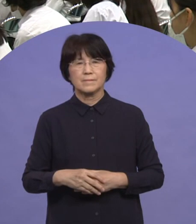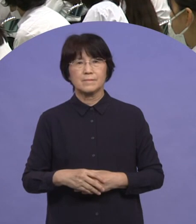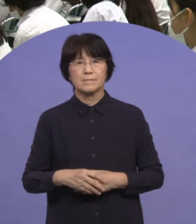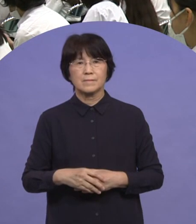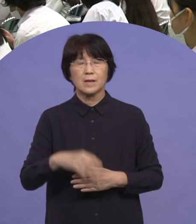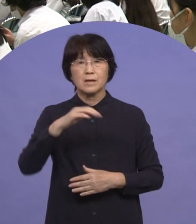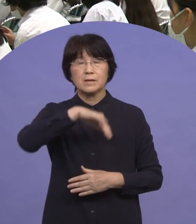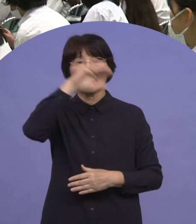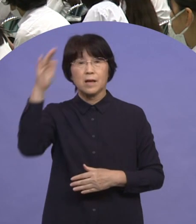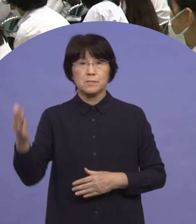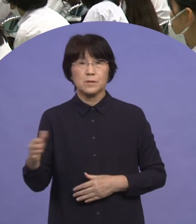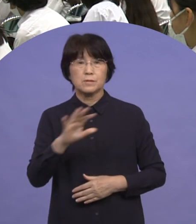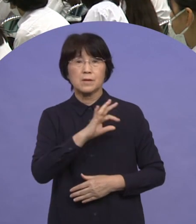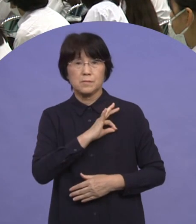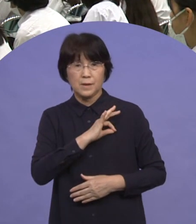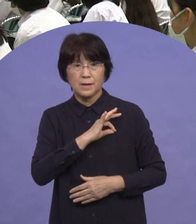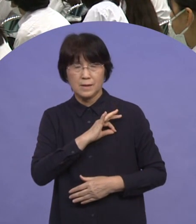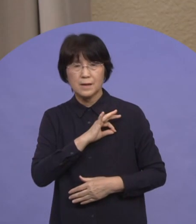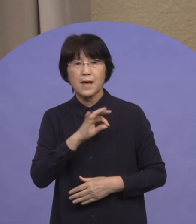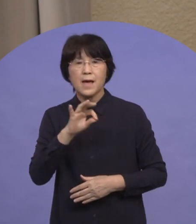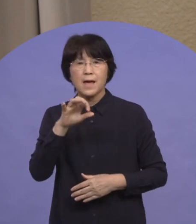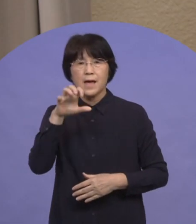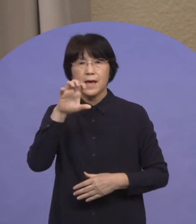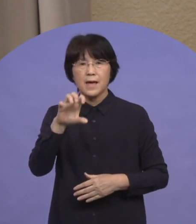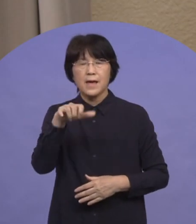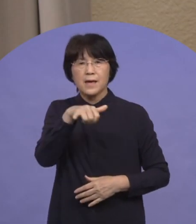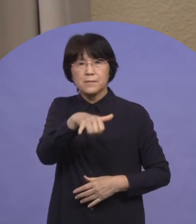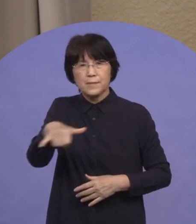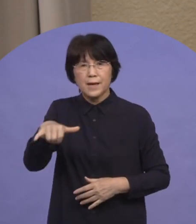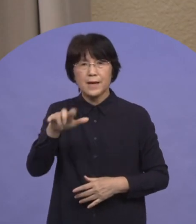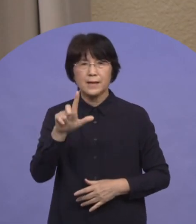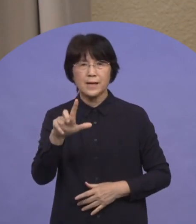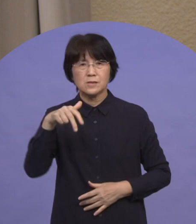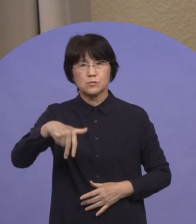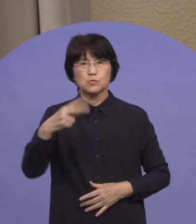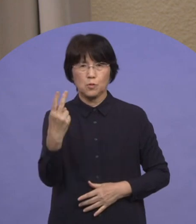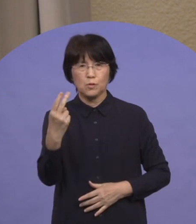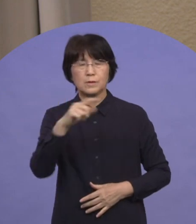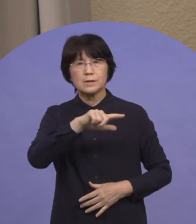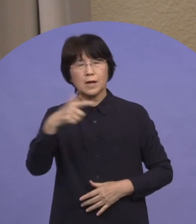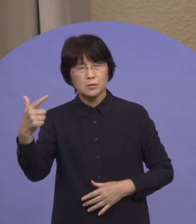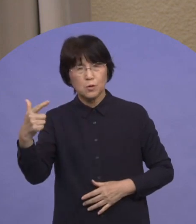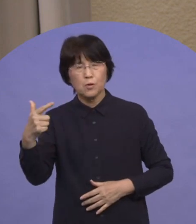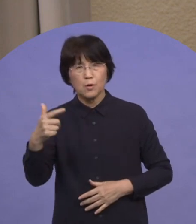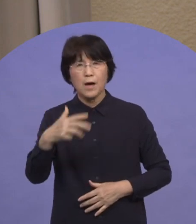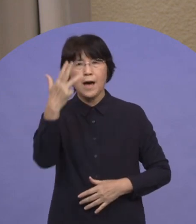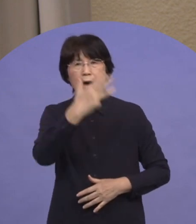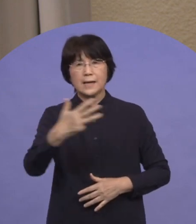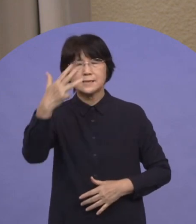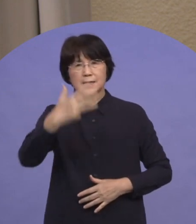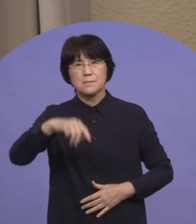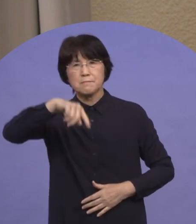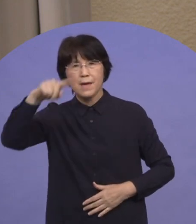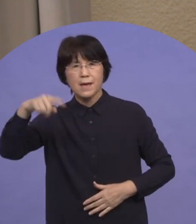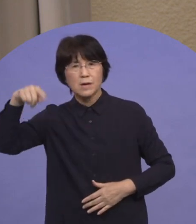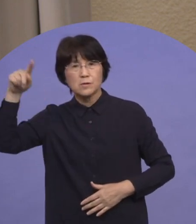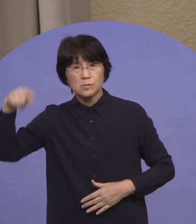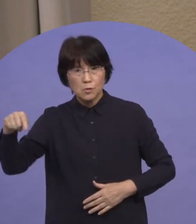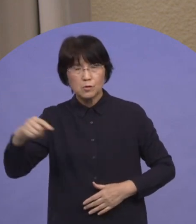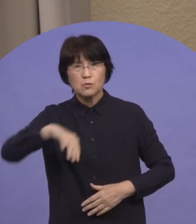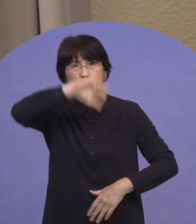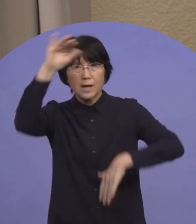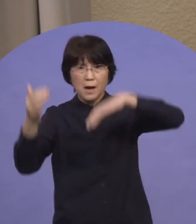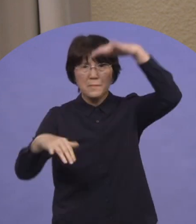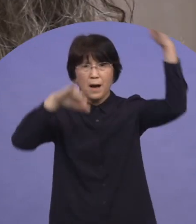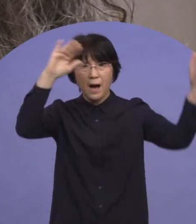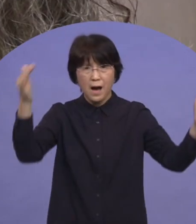竹内さんはエベレストをはじめとする世界の8000メートル峰14座すべてを登頂した国